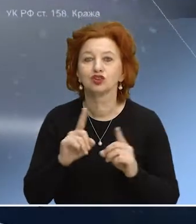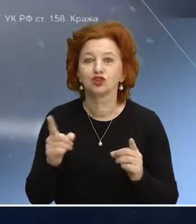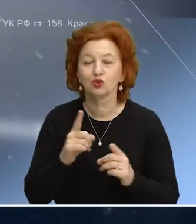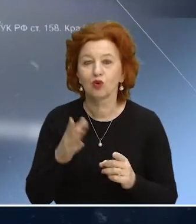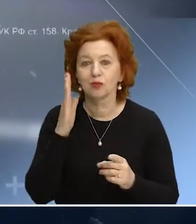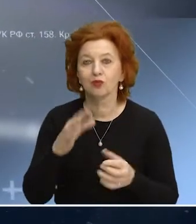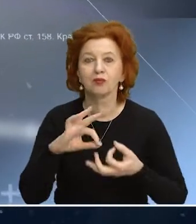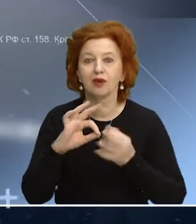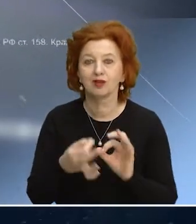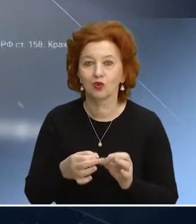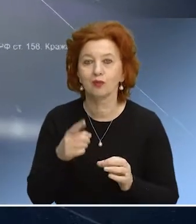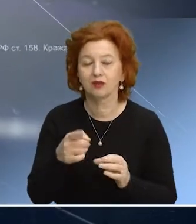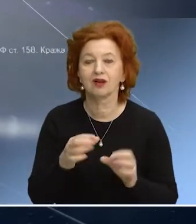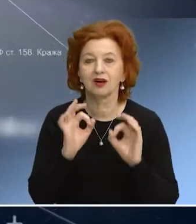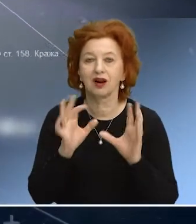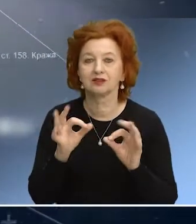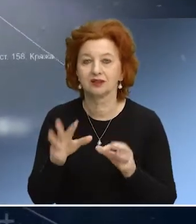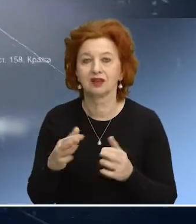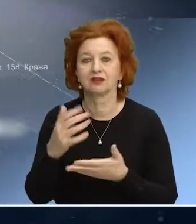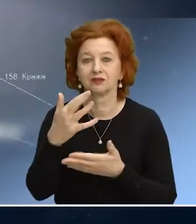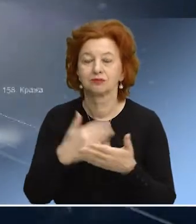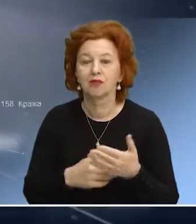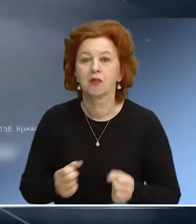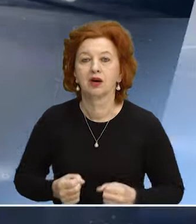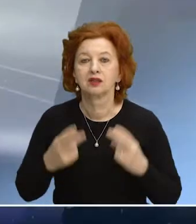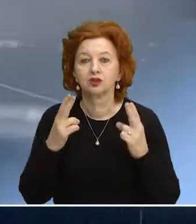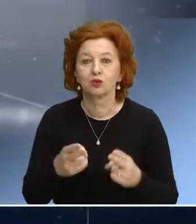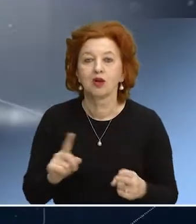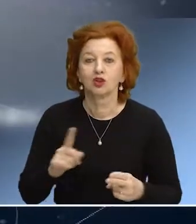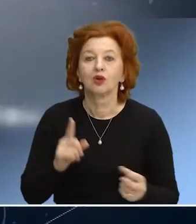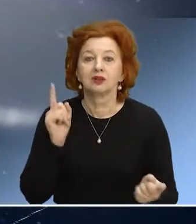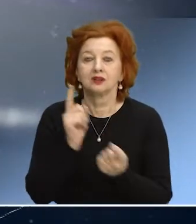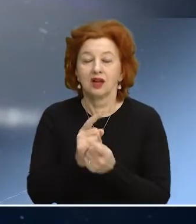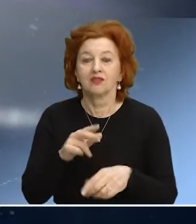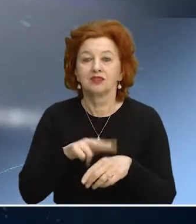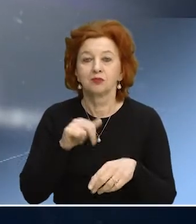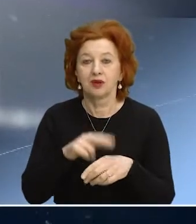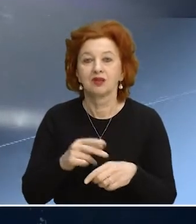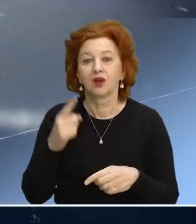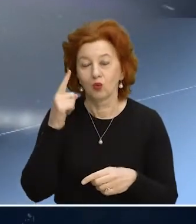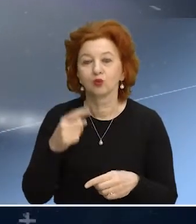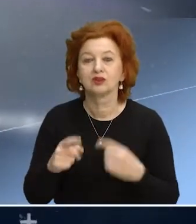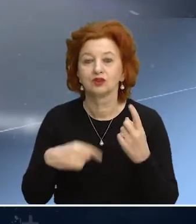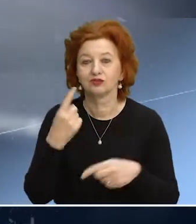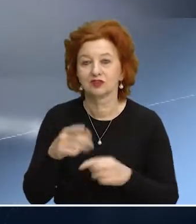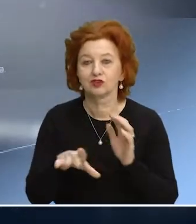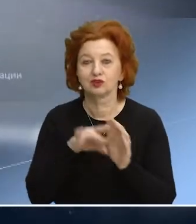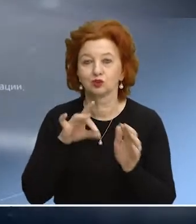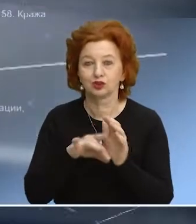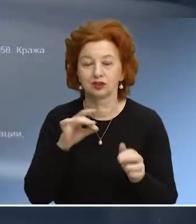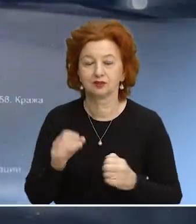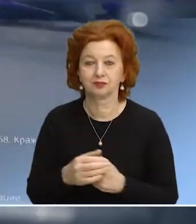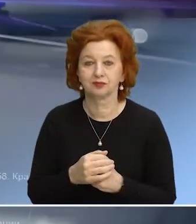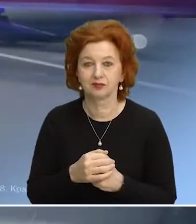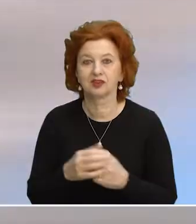кто работает в этом подразделении и с какими видами преступлений приходится сталкиваться полицейским, вы узнаете из нашего